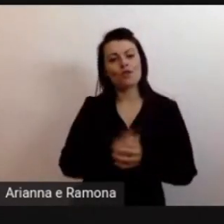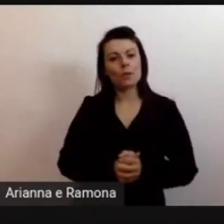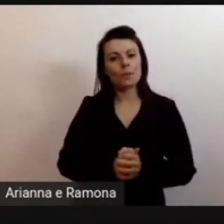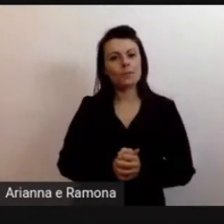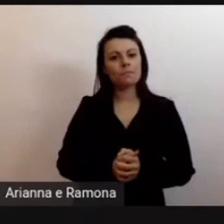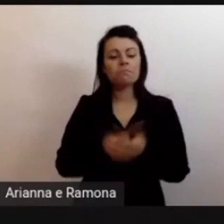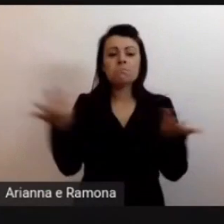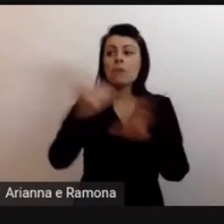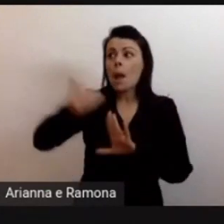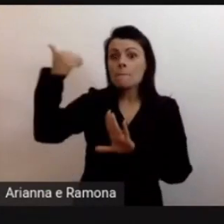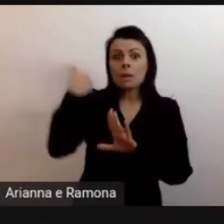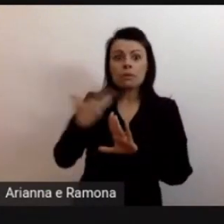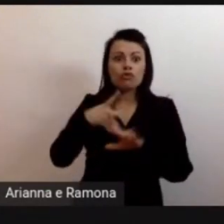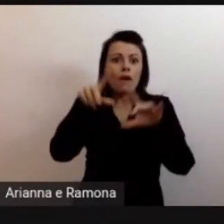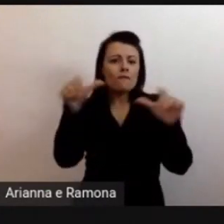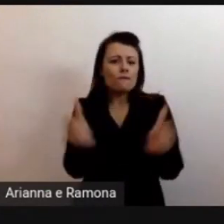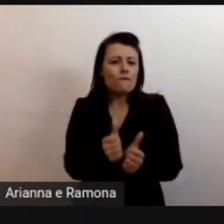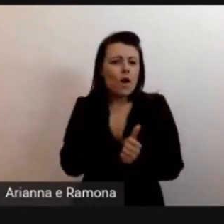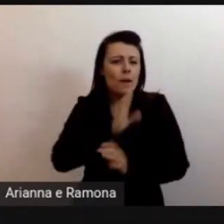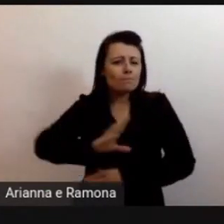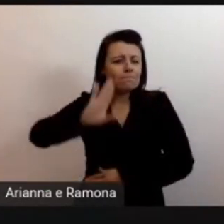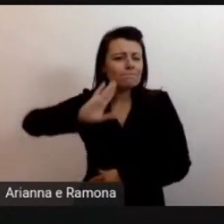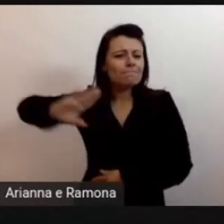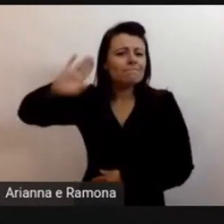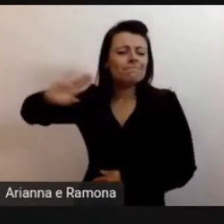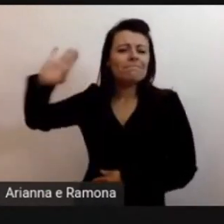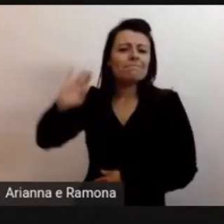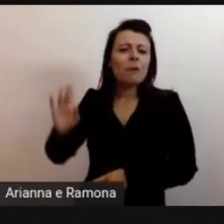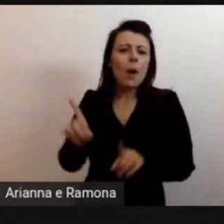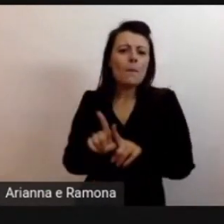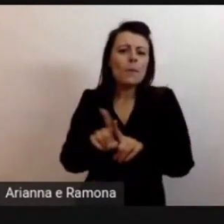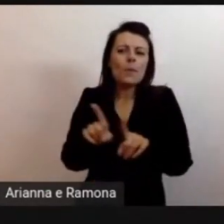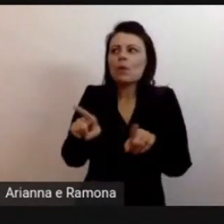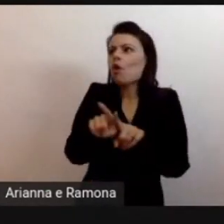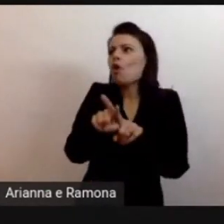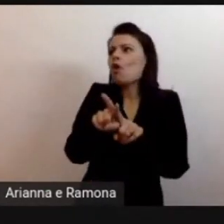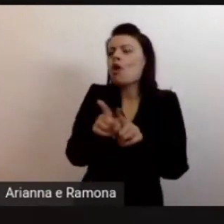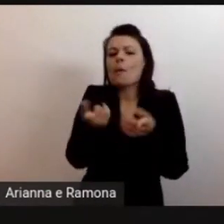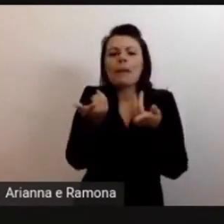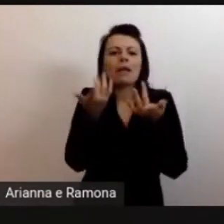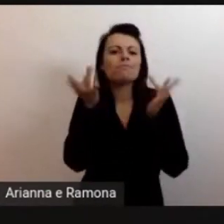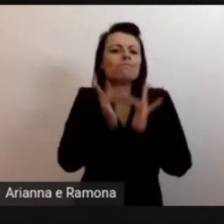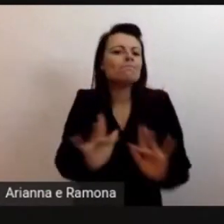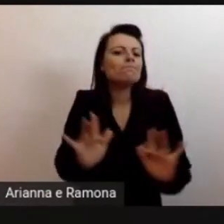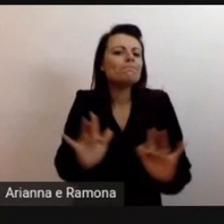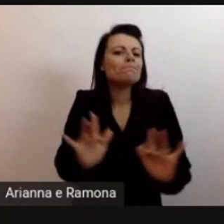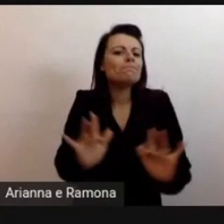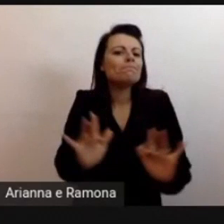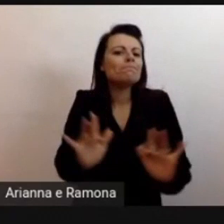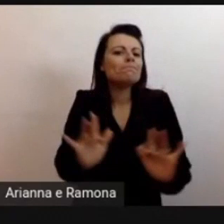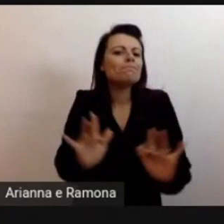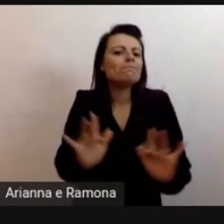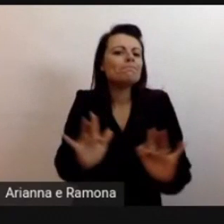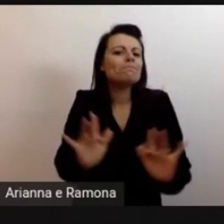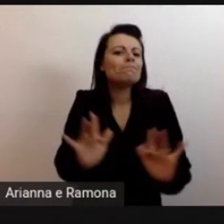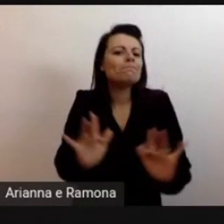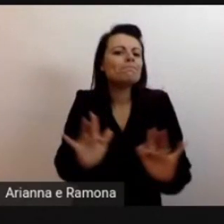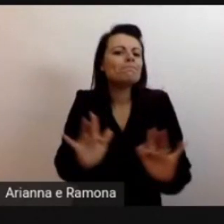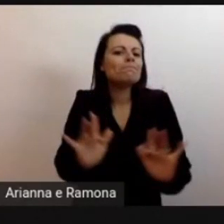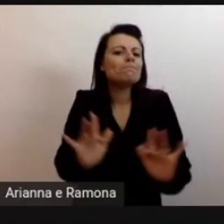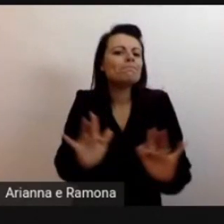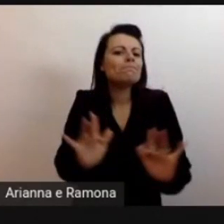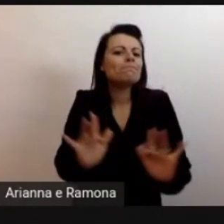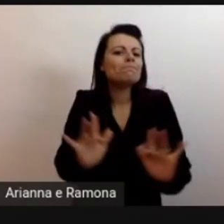forma primitiva ancora nel senso che ha parato moto questo che un gruppo lasciava in una